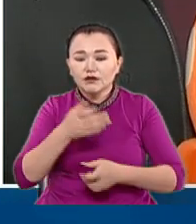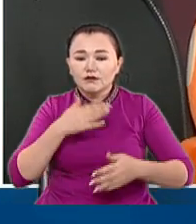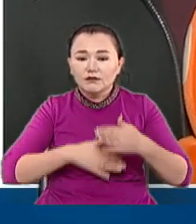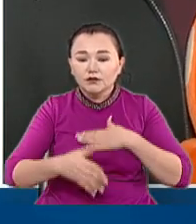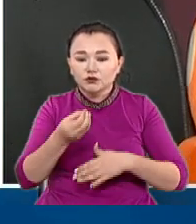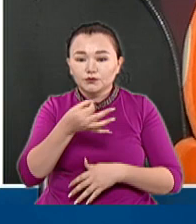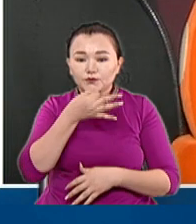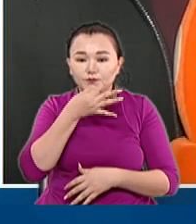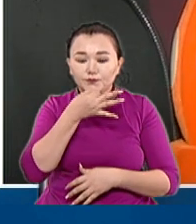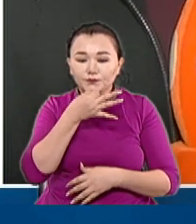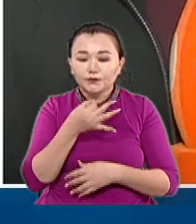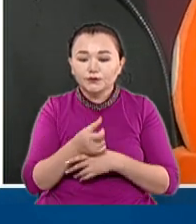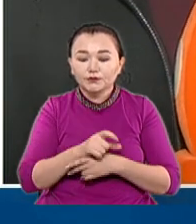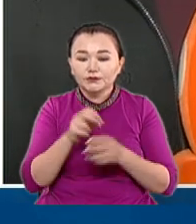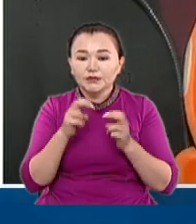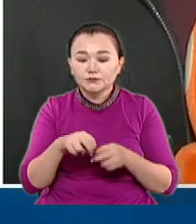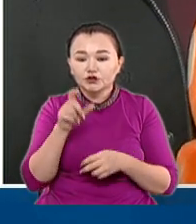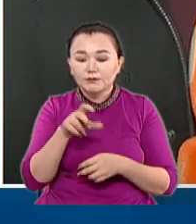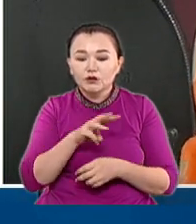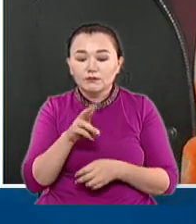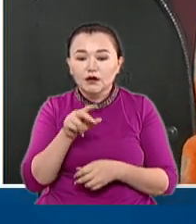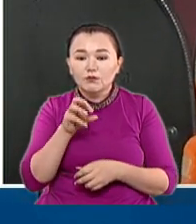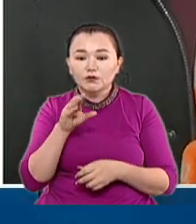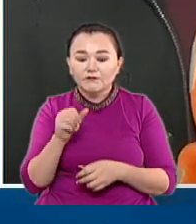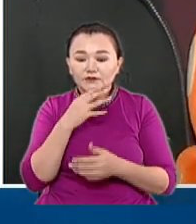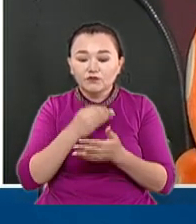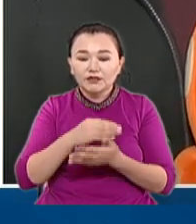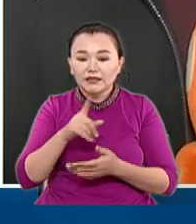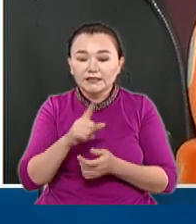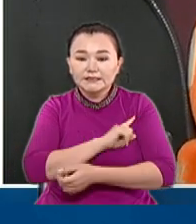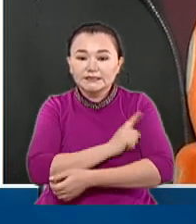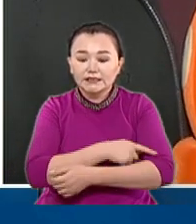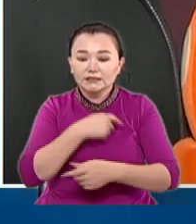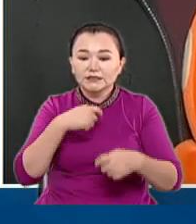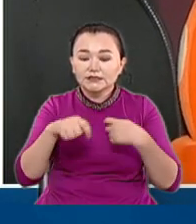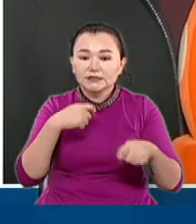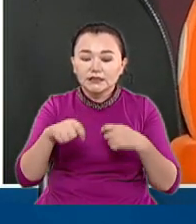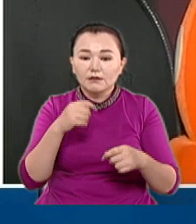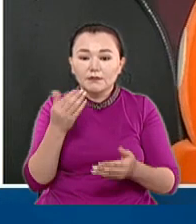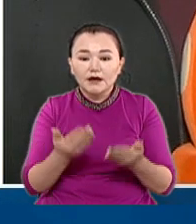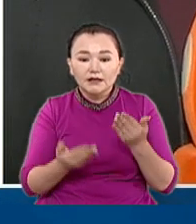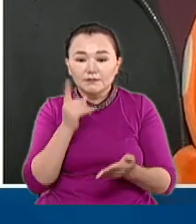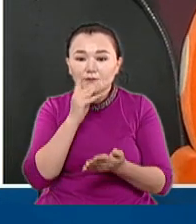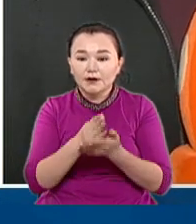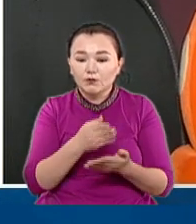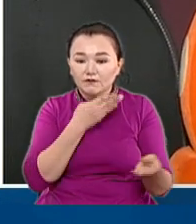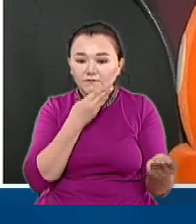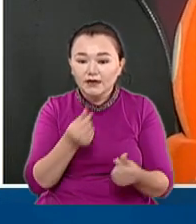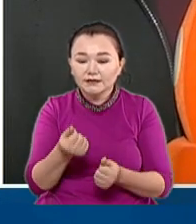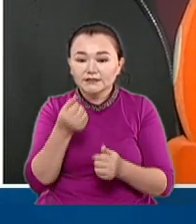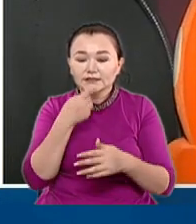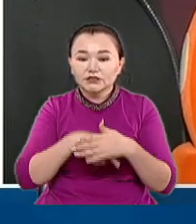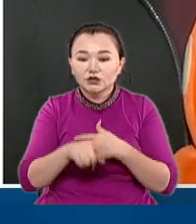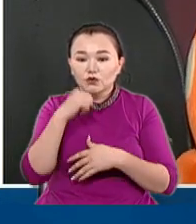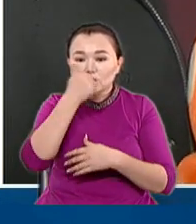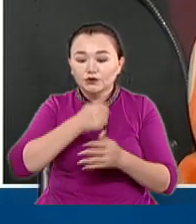атуға әлі ерте. Мәселен, сарапшы Меруерт Махмұтова ұлттық валютаның күшеюіне сыртқы саудадағы баланс тікелей ықпал етті дейді. Айтуынша,